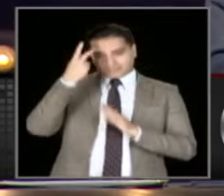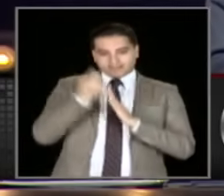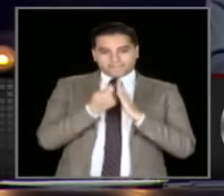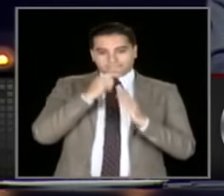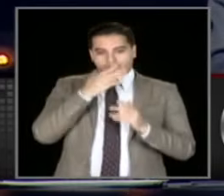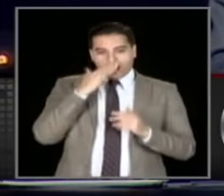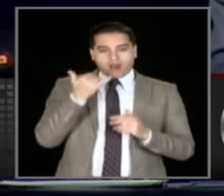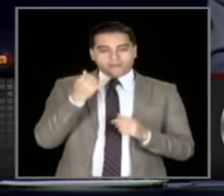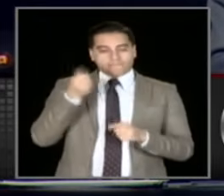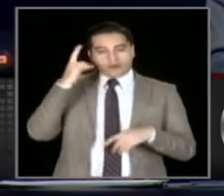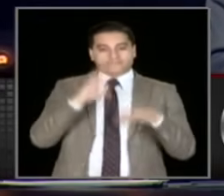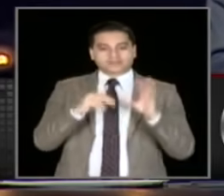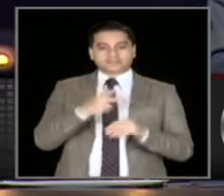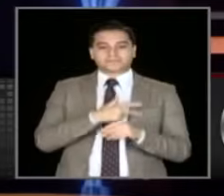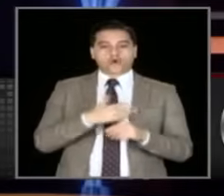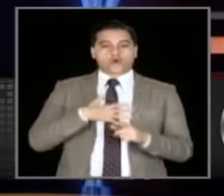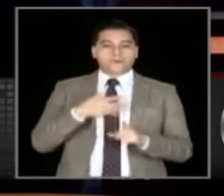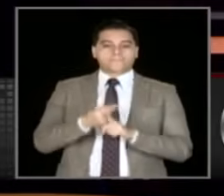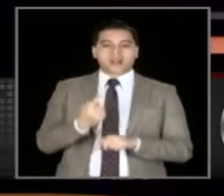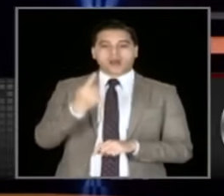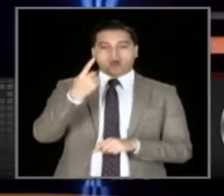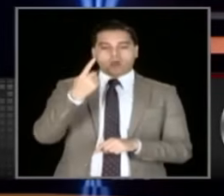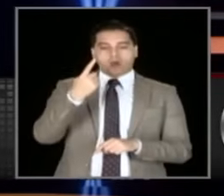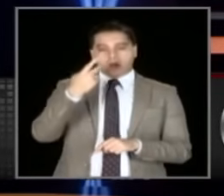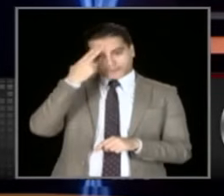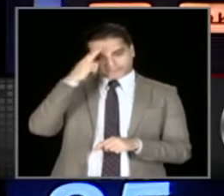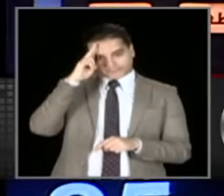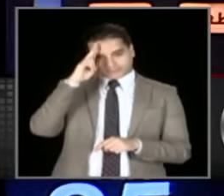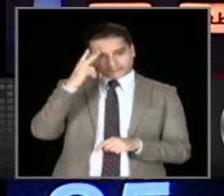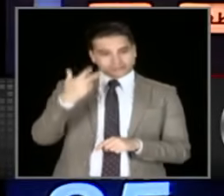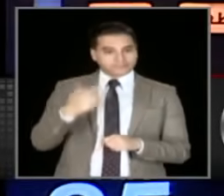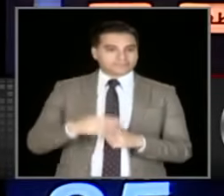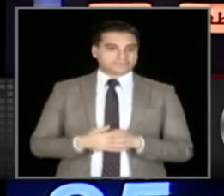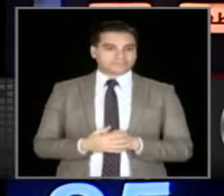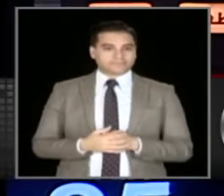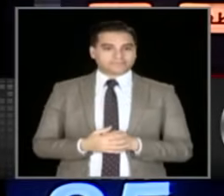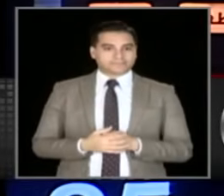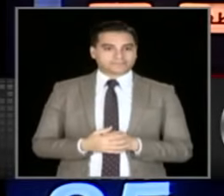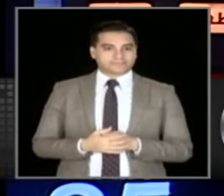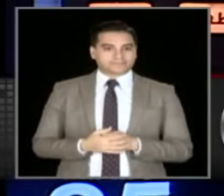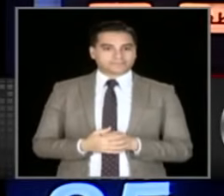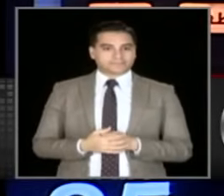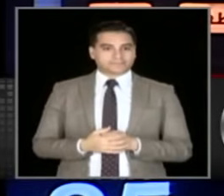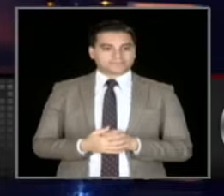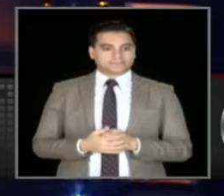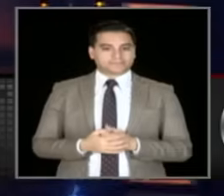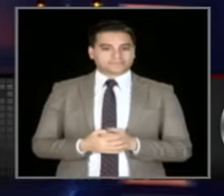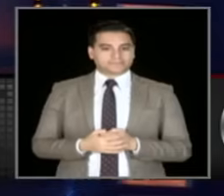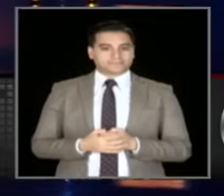أديبة عربية مؤلفة رواية حبي الأول، فمن هي؟